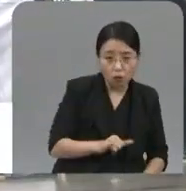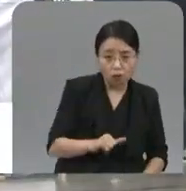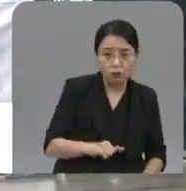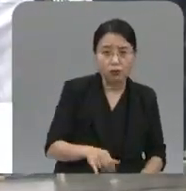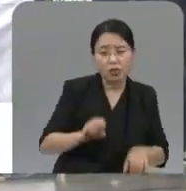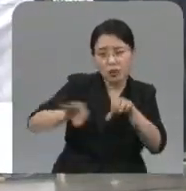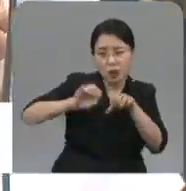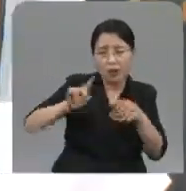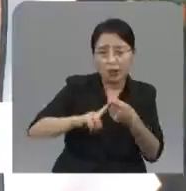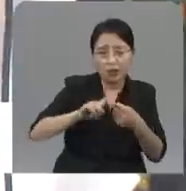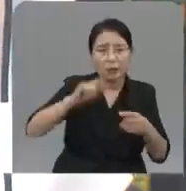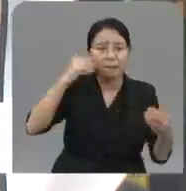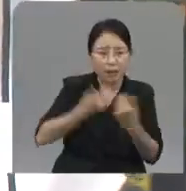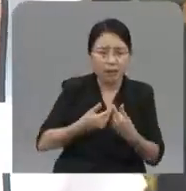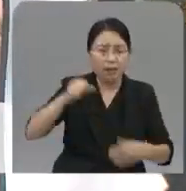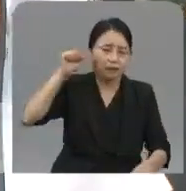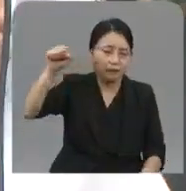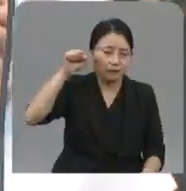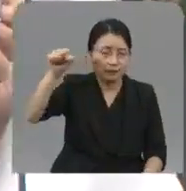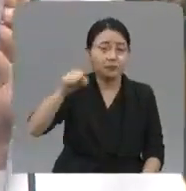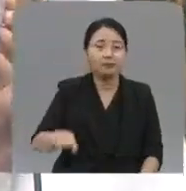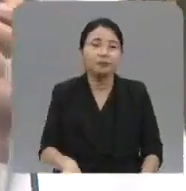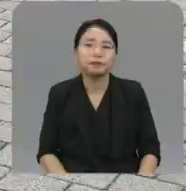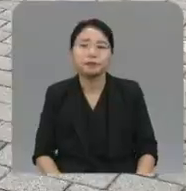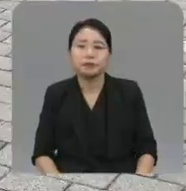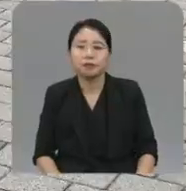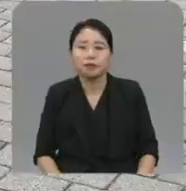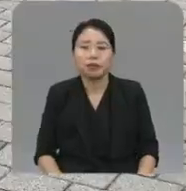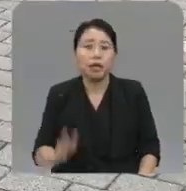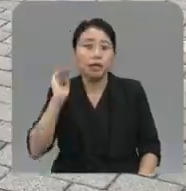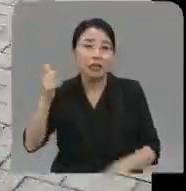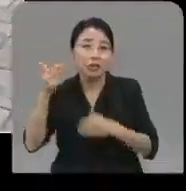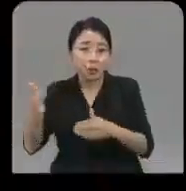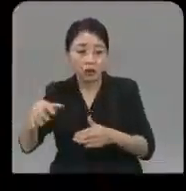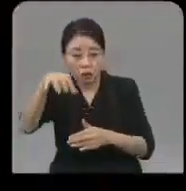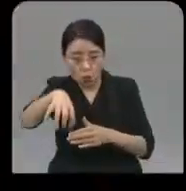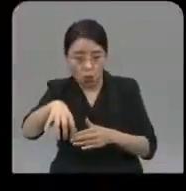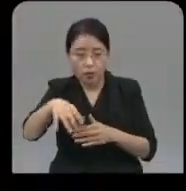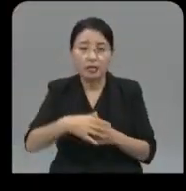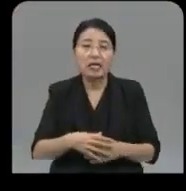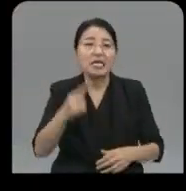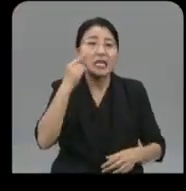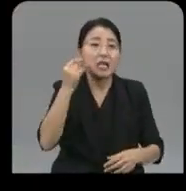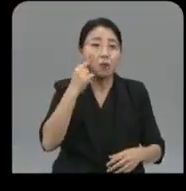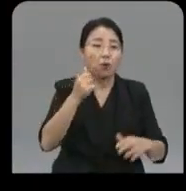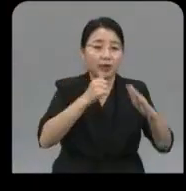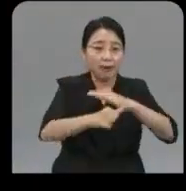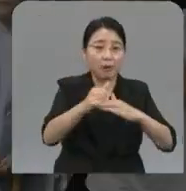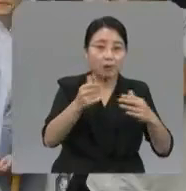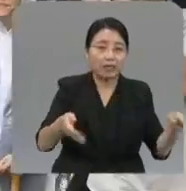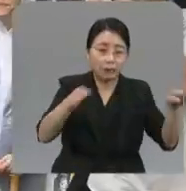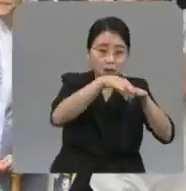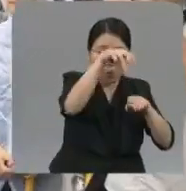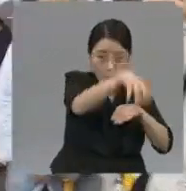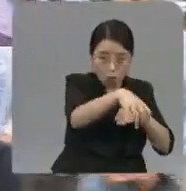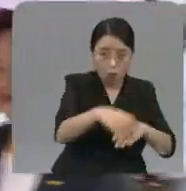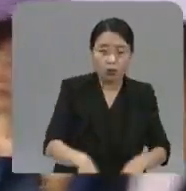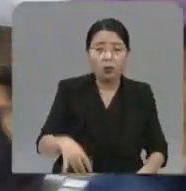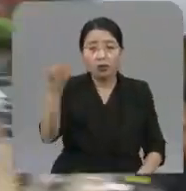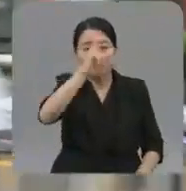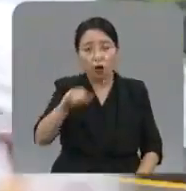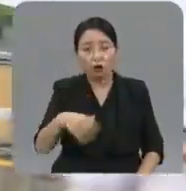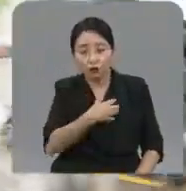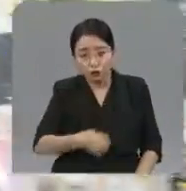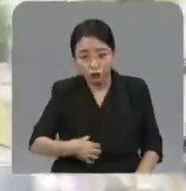durant les manifestations dites du mercredi tenue hier des voies contestataires se sont élevés contre le projet du gouvernement